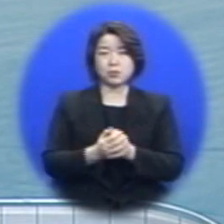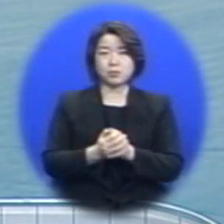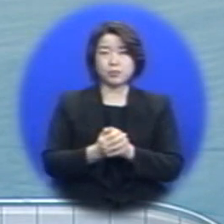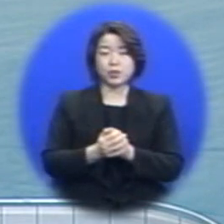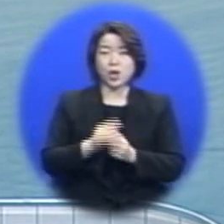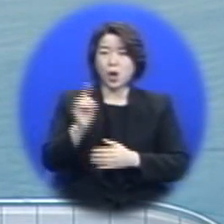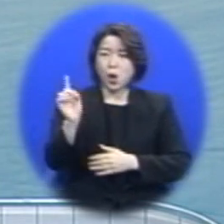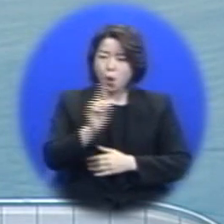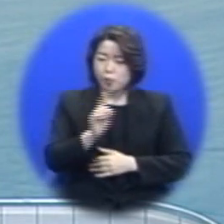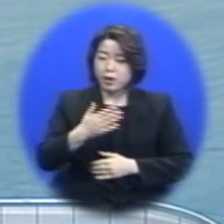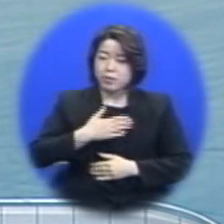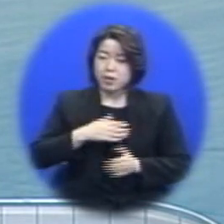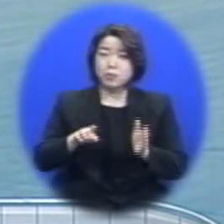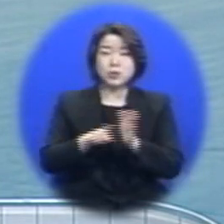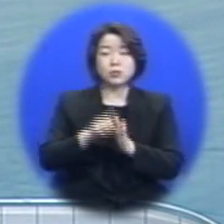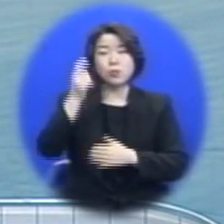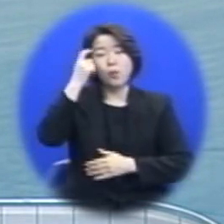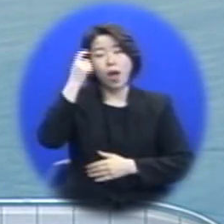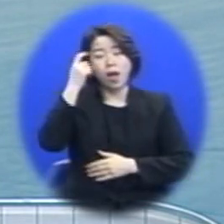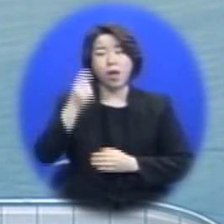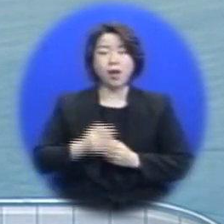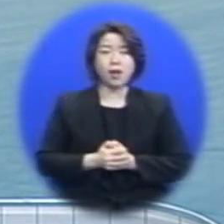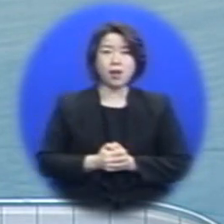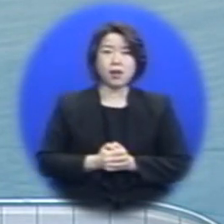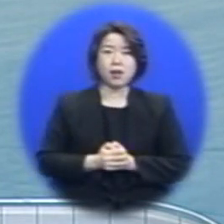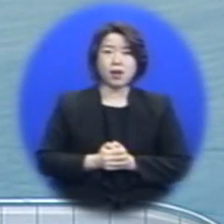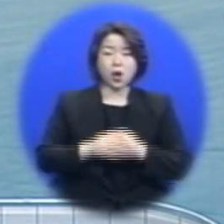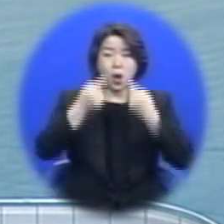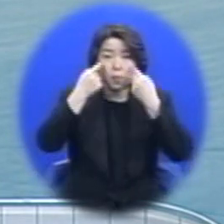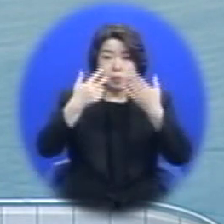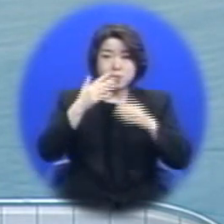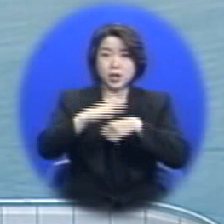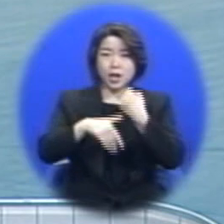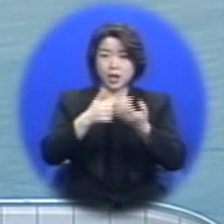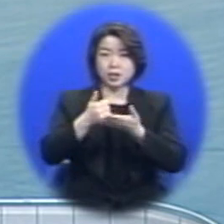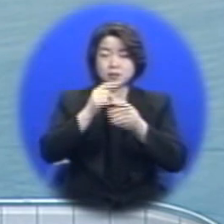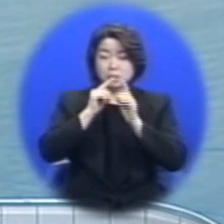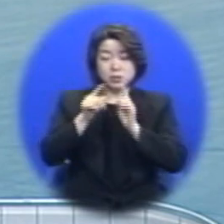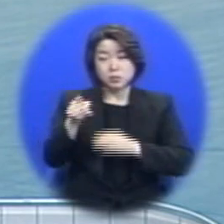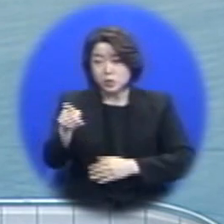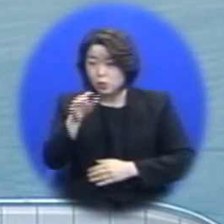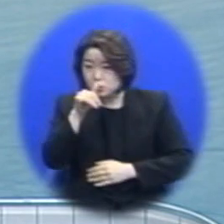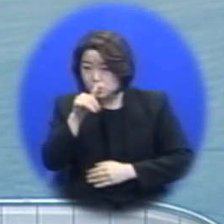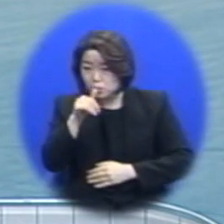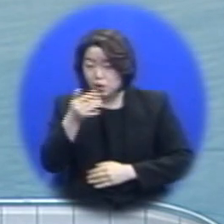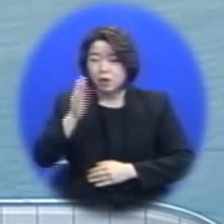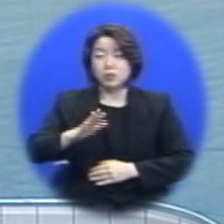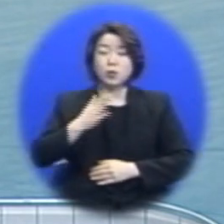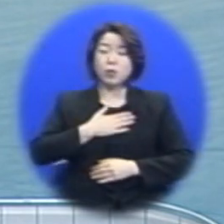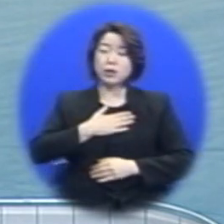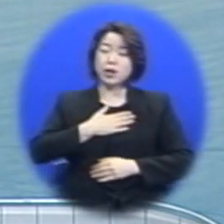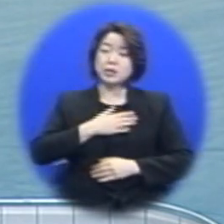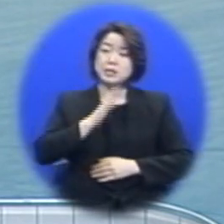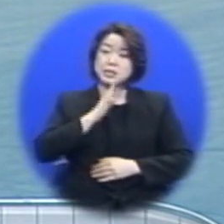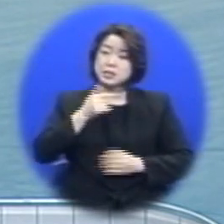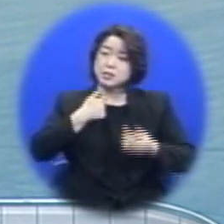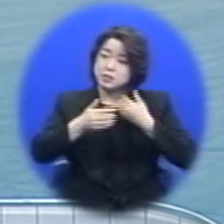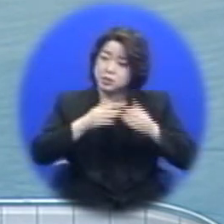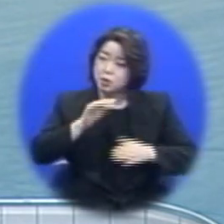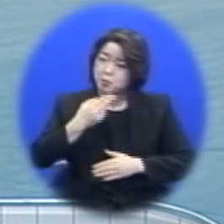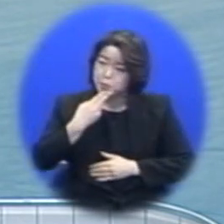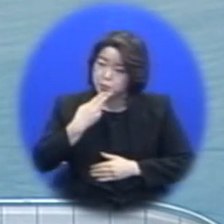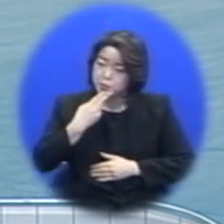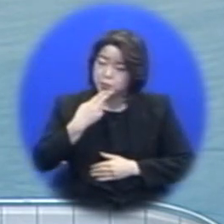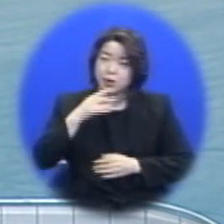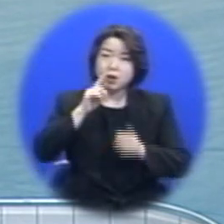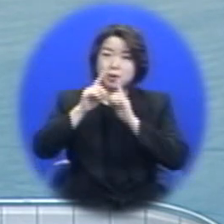도대체 왜 내 믿음은 이런가? 아니 분명히 하나님의 말씀은 이런데 나는 왜 체험이 안 되는가? 왜